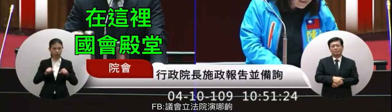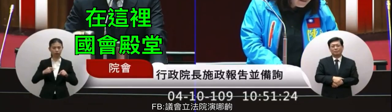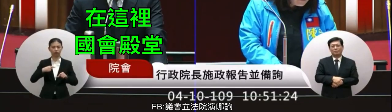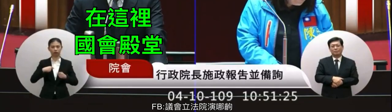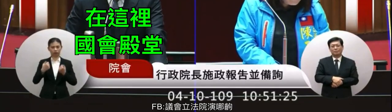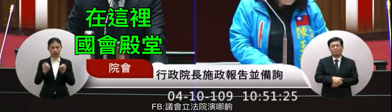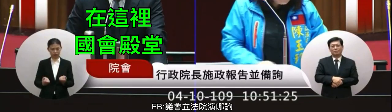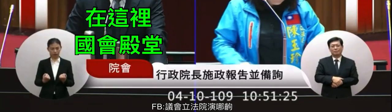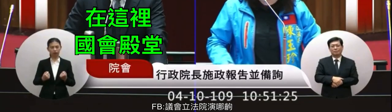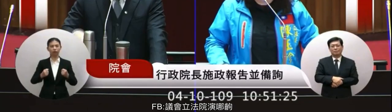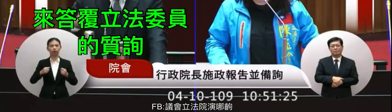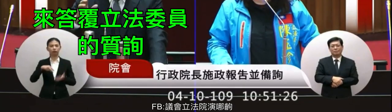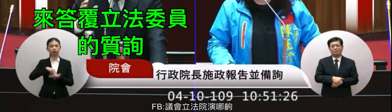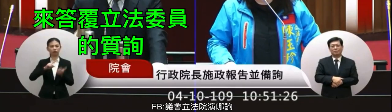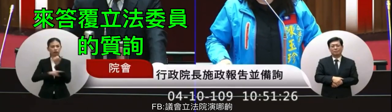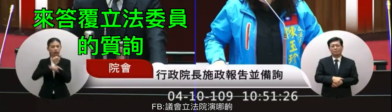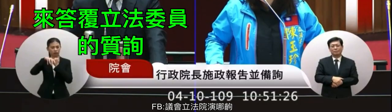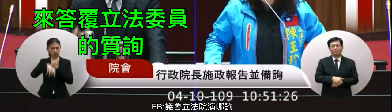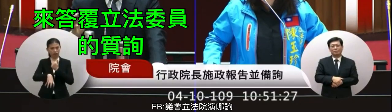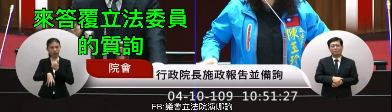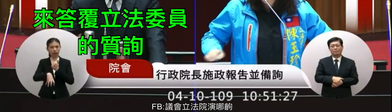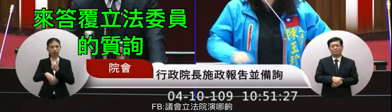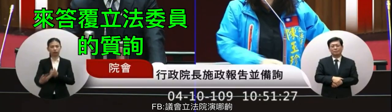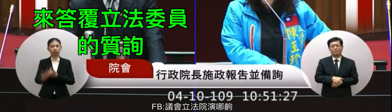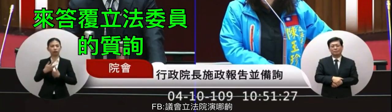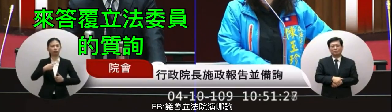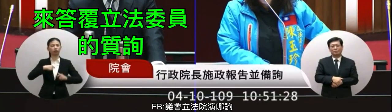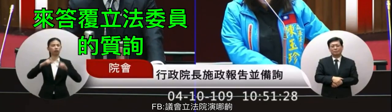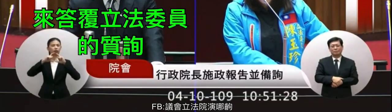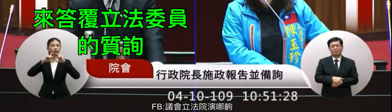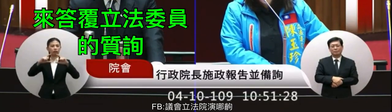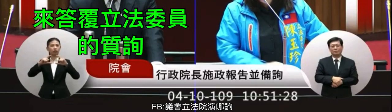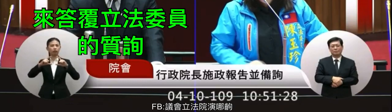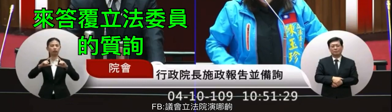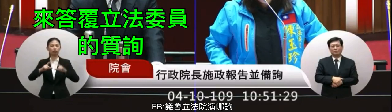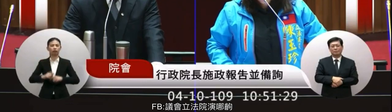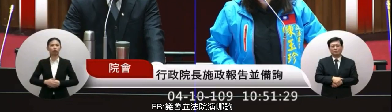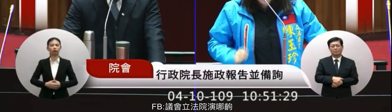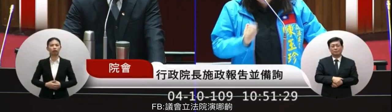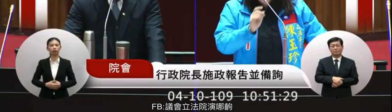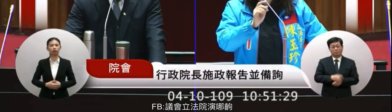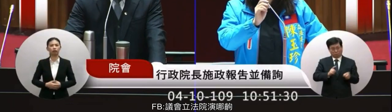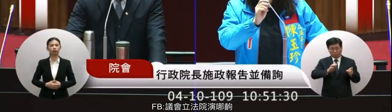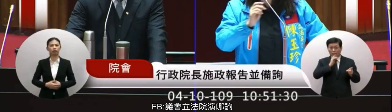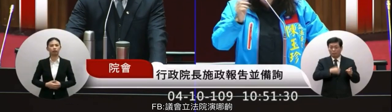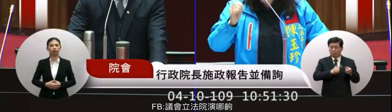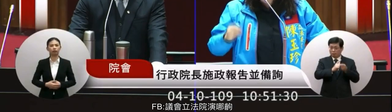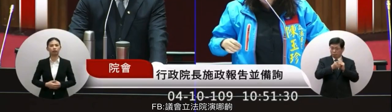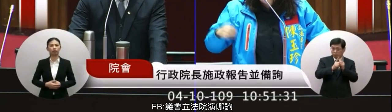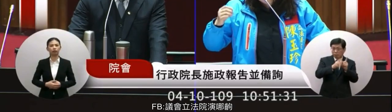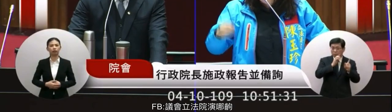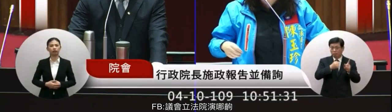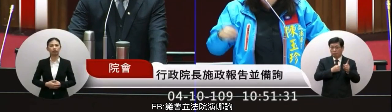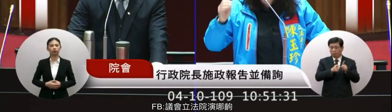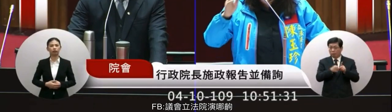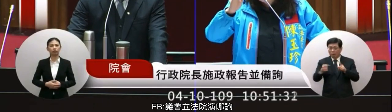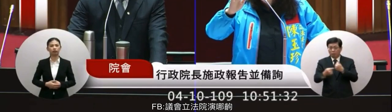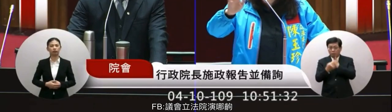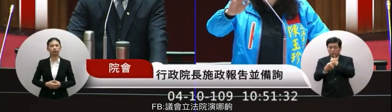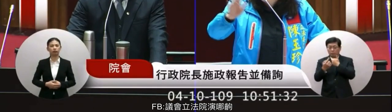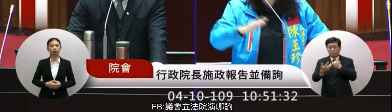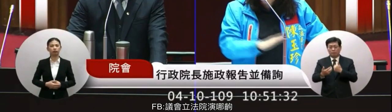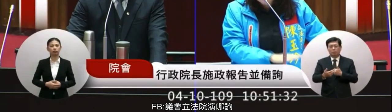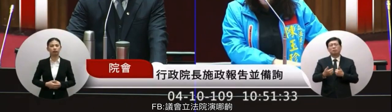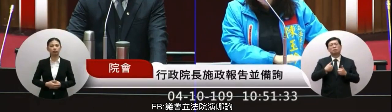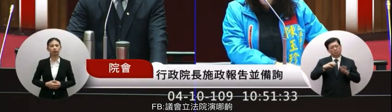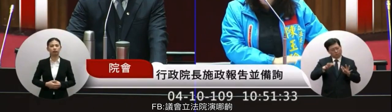国会殿堂。来答复立法委员的质询， 但是你都一直在故意的要挑起这个